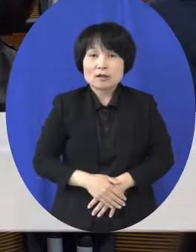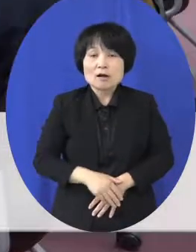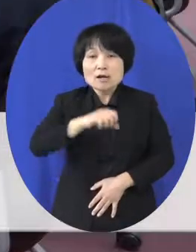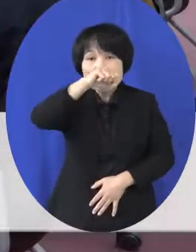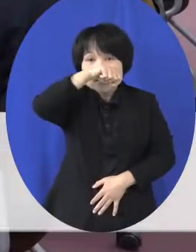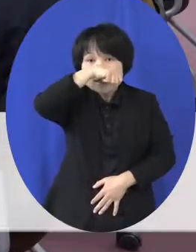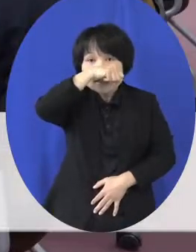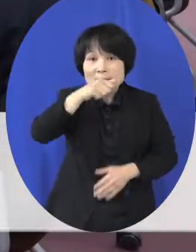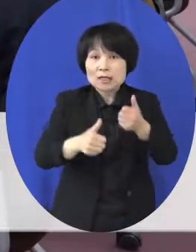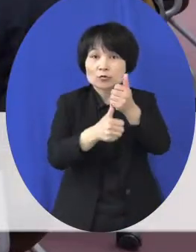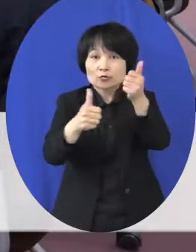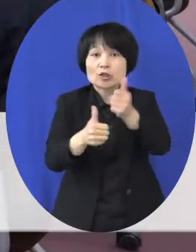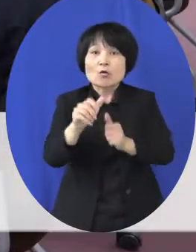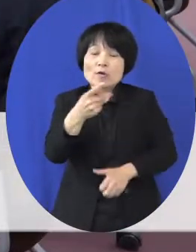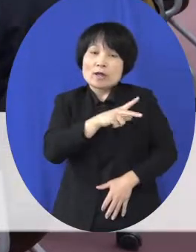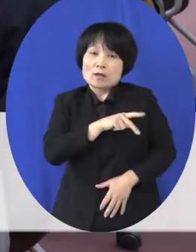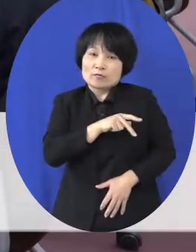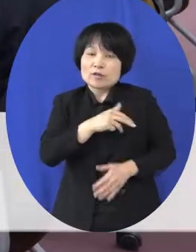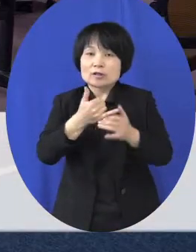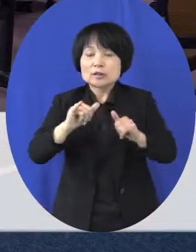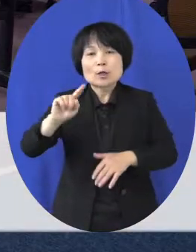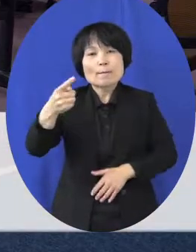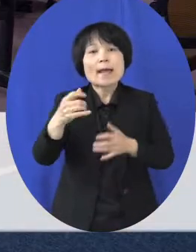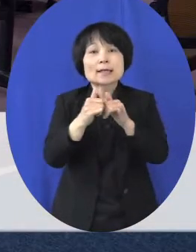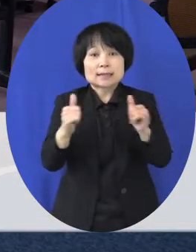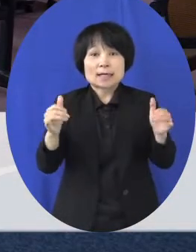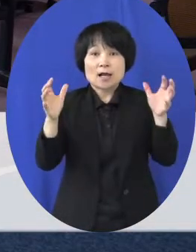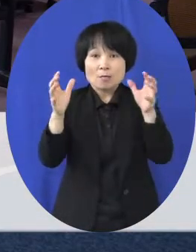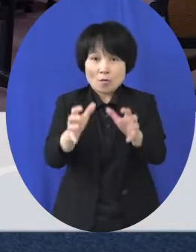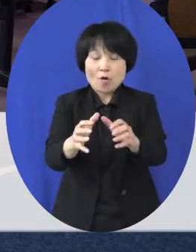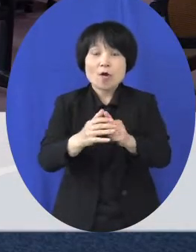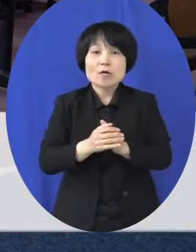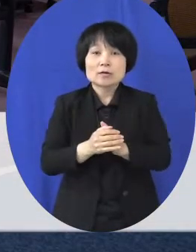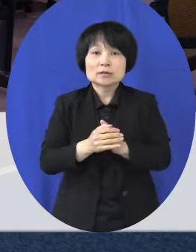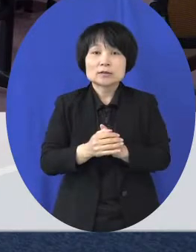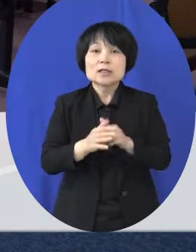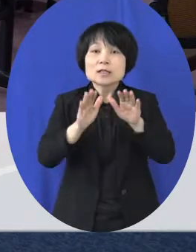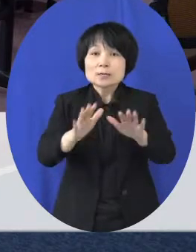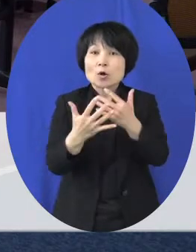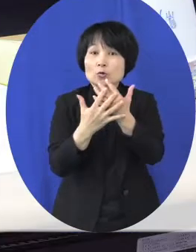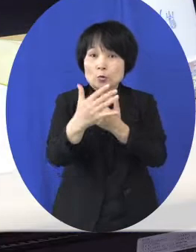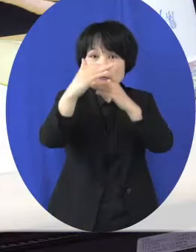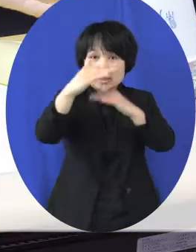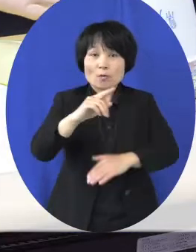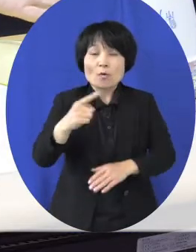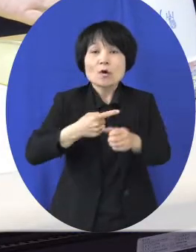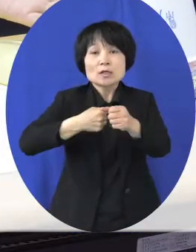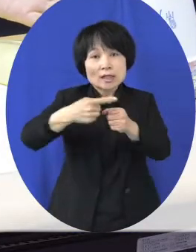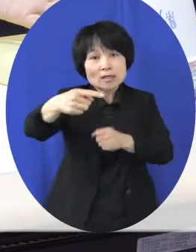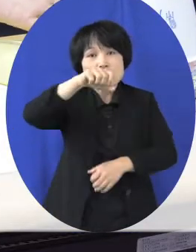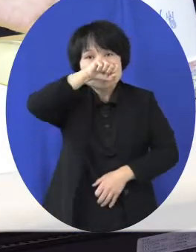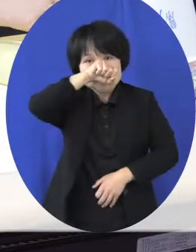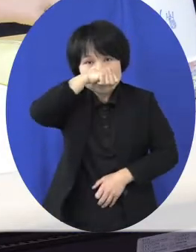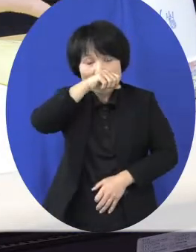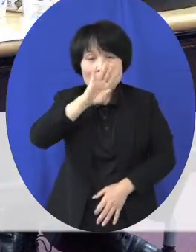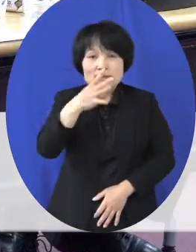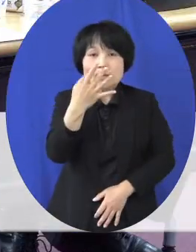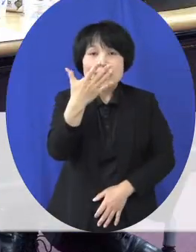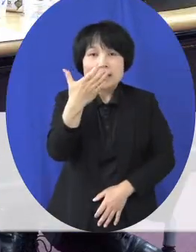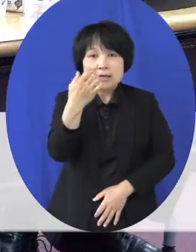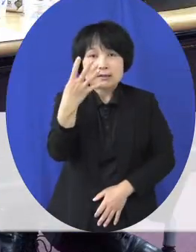주민참여예산위원과 읍면동 지역위원 등 100여 명이 참석한 가운데 이번 총회에서는 내년도 예산